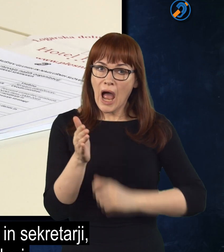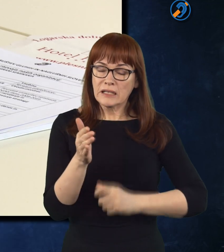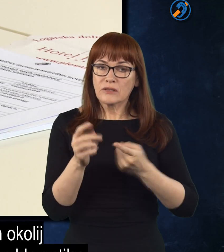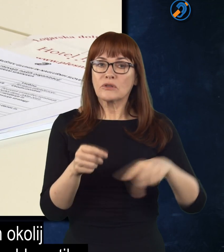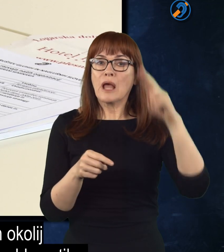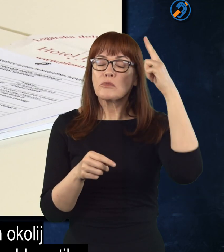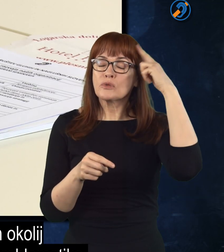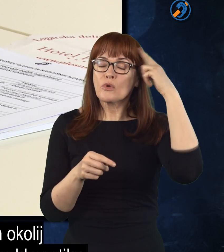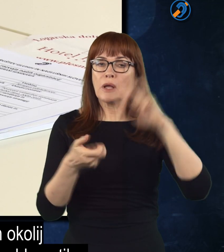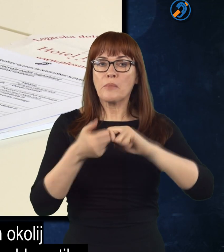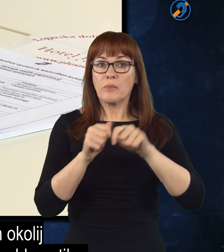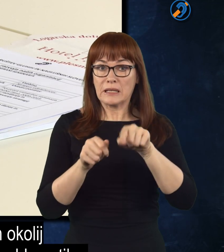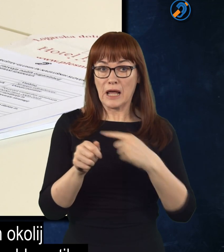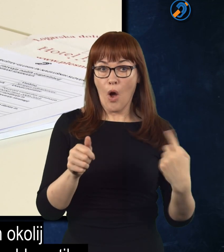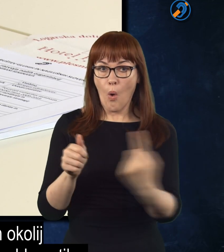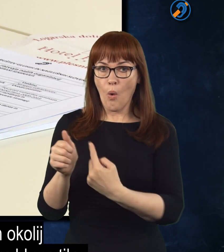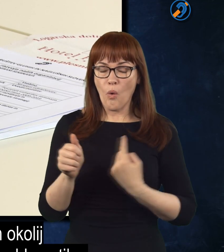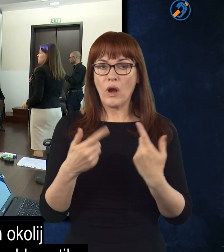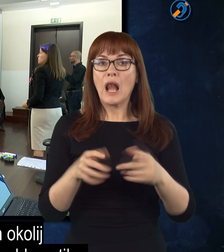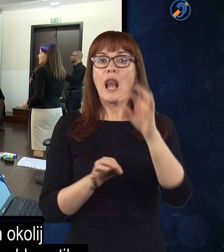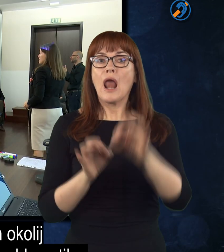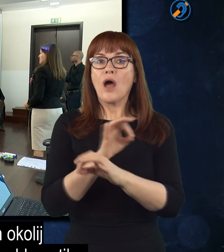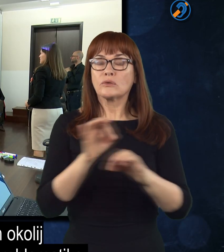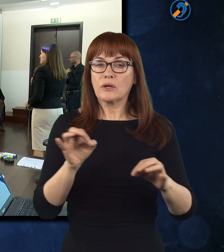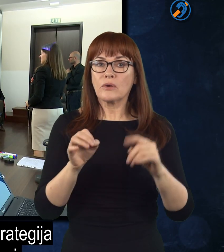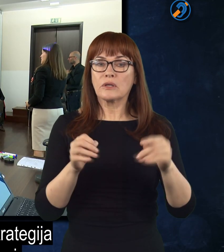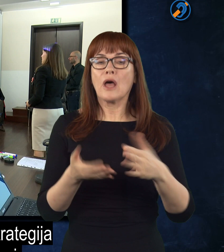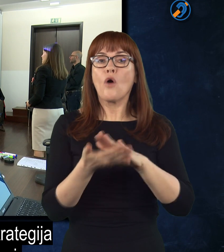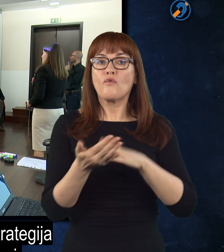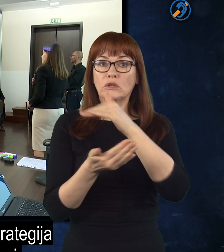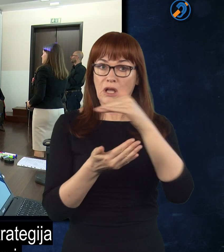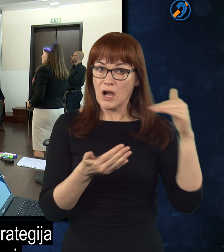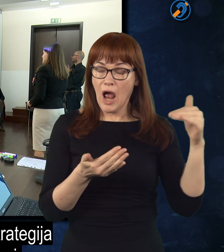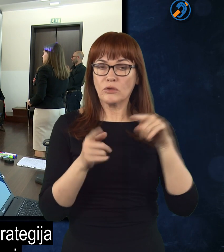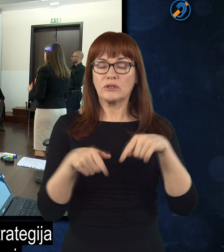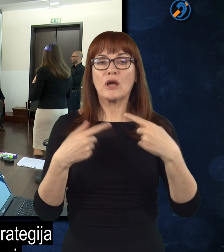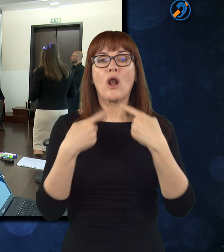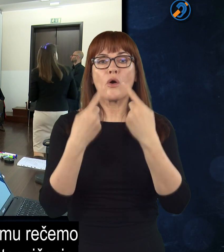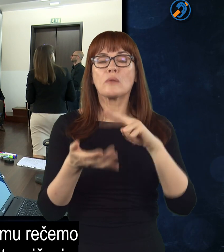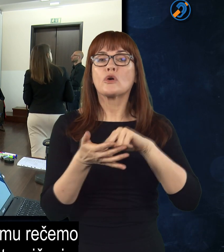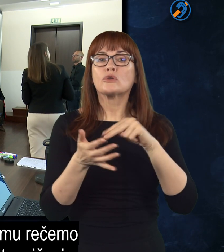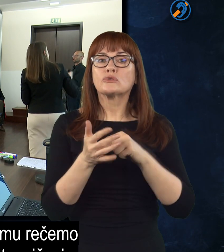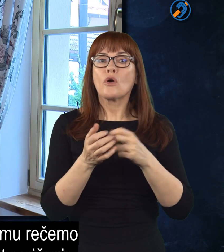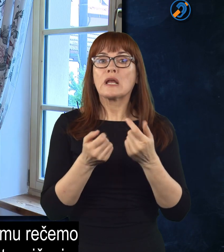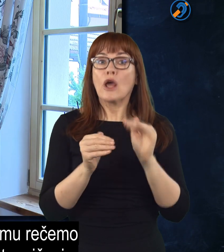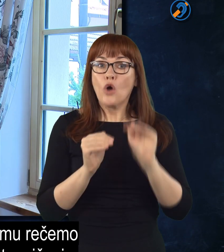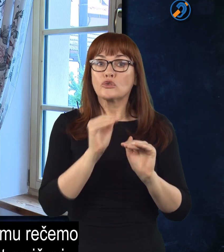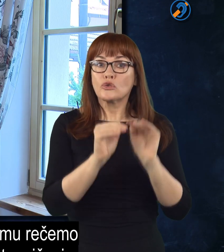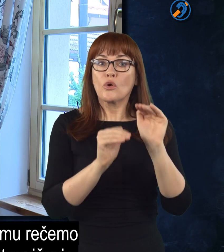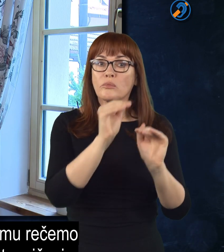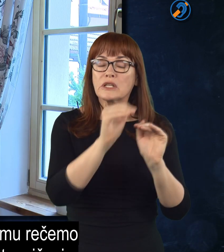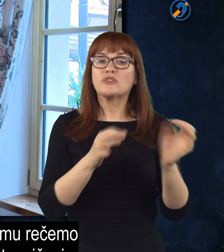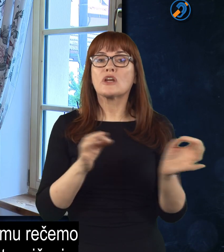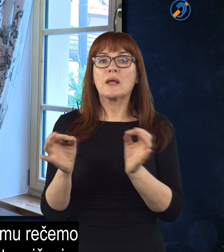člani, ki so iz teh lokalnih okoljev najboljši poznavalci problematike. In ko se pripravi strategija na gornji ravni, se potem lahko, temu rečemo v